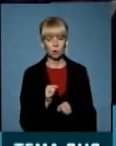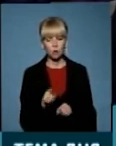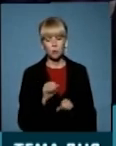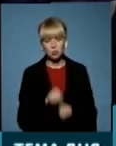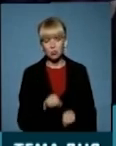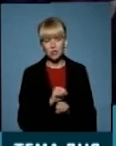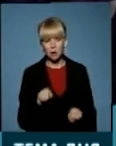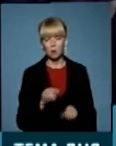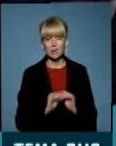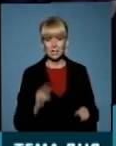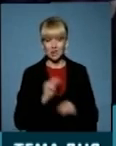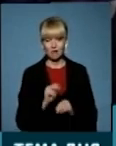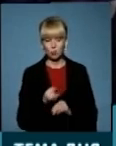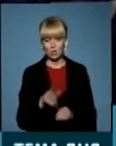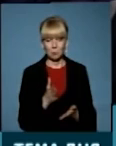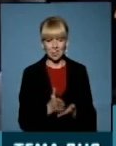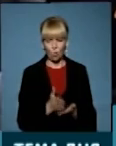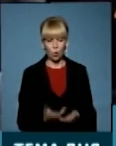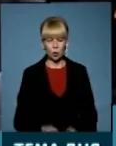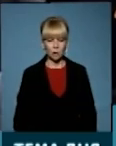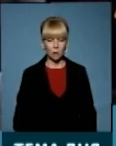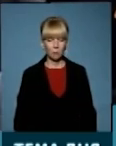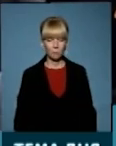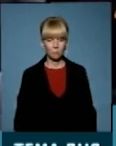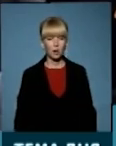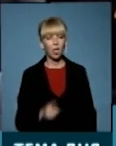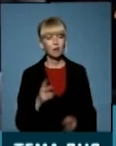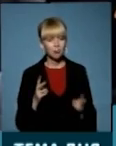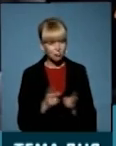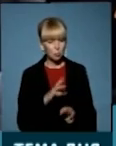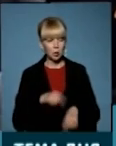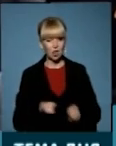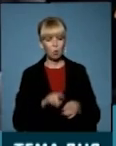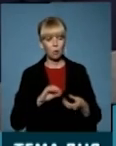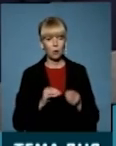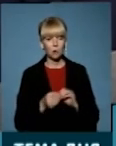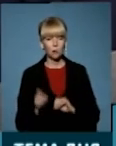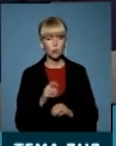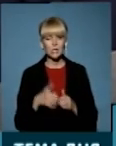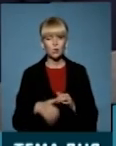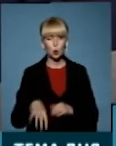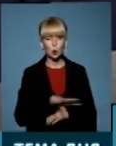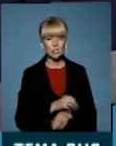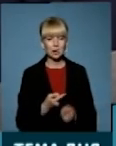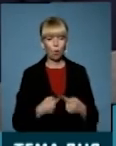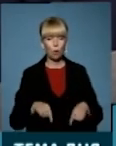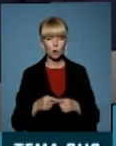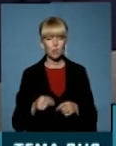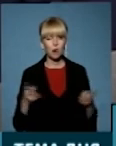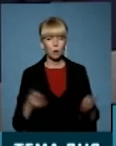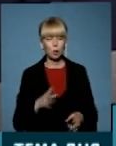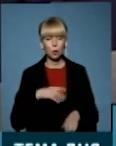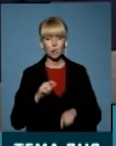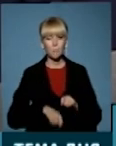навчати і щоб вони там знаходились. А чи стикалися з такою проблемою, що серед всіх цих об'єктів, які потрібно